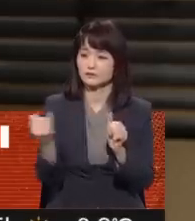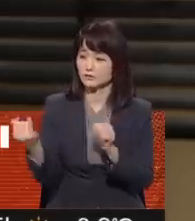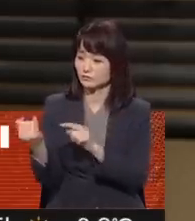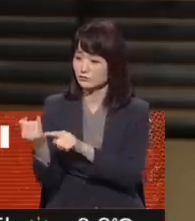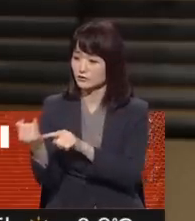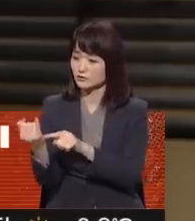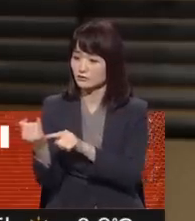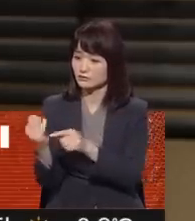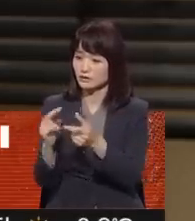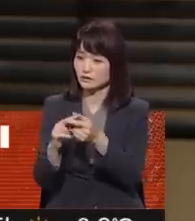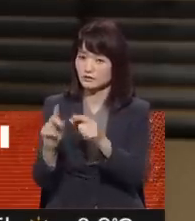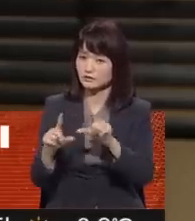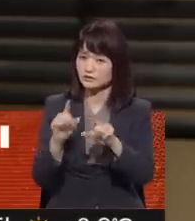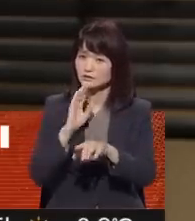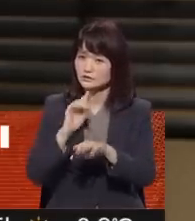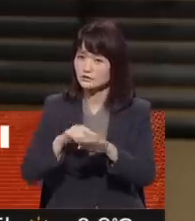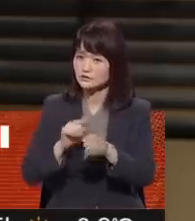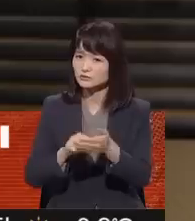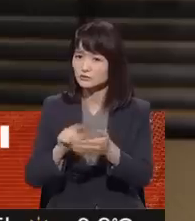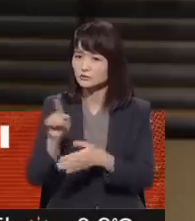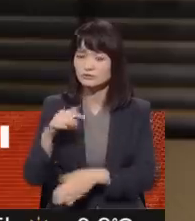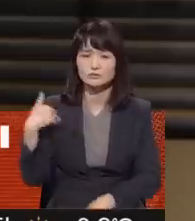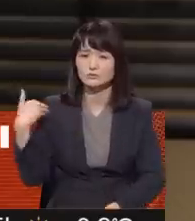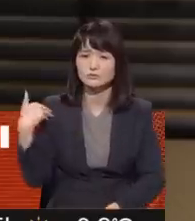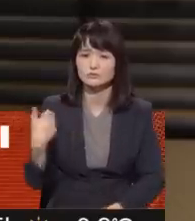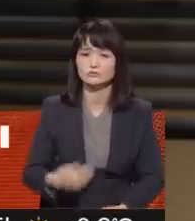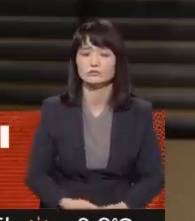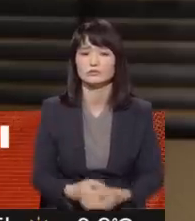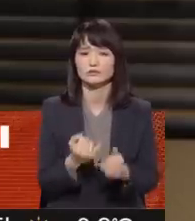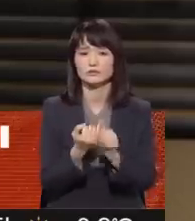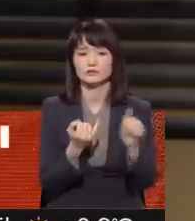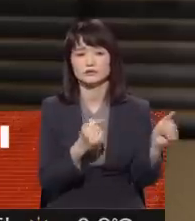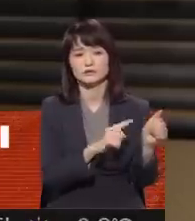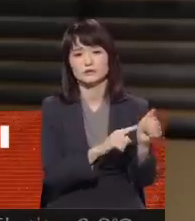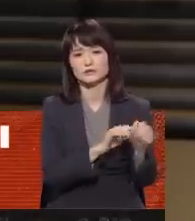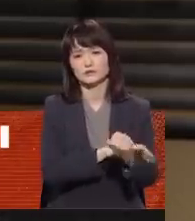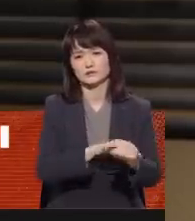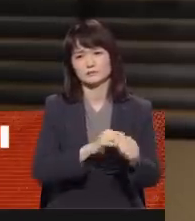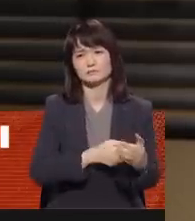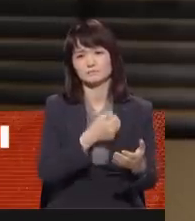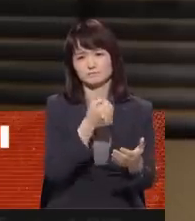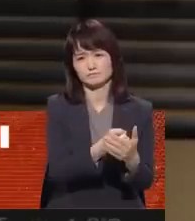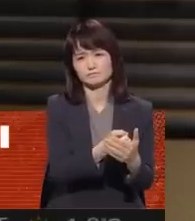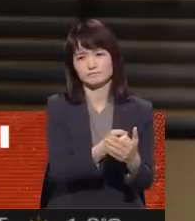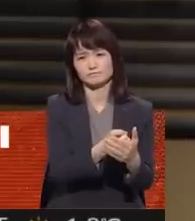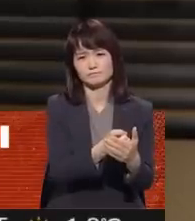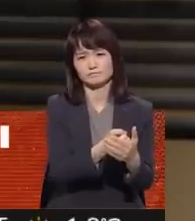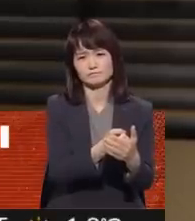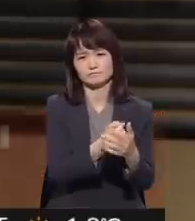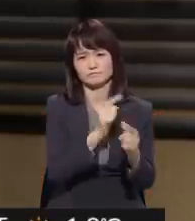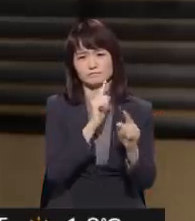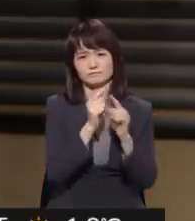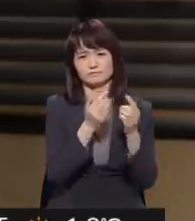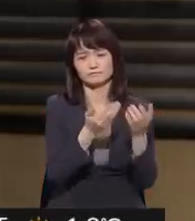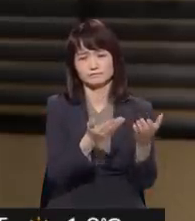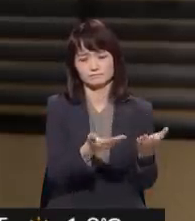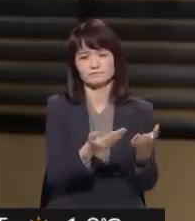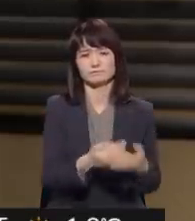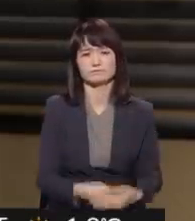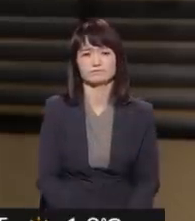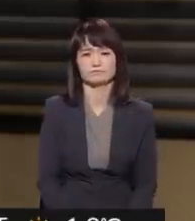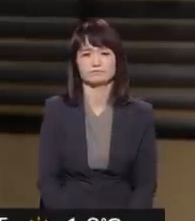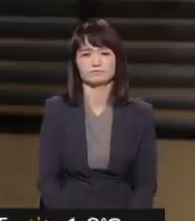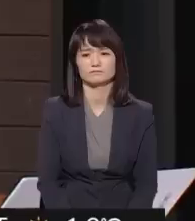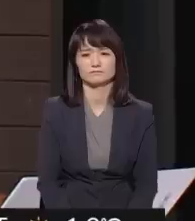살려고 한다 이게 진심인지 알 수는 없지만 그런 부분 때문에 남편이 잘 결심을 해라 그 말씀밖에 못 드리겠습니다 자 우리